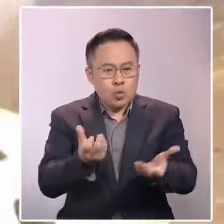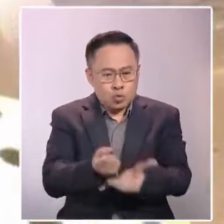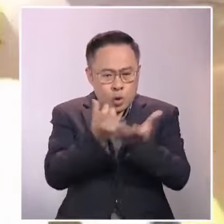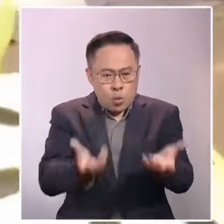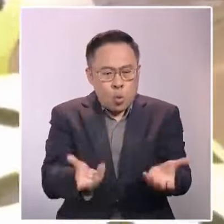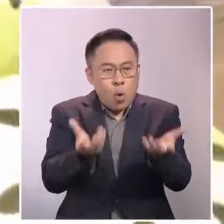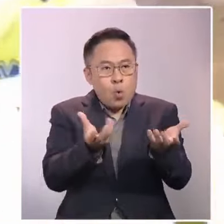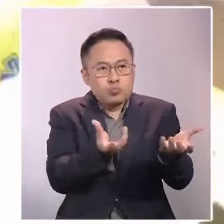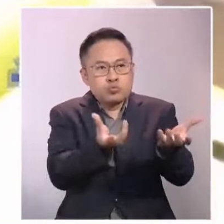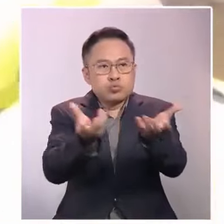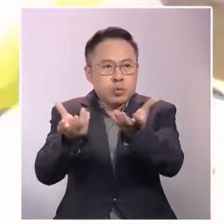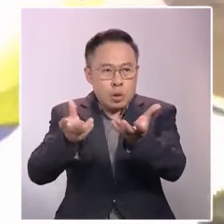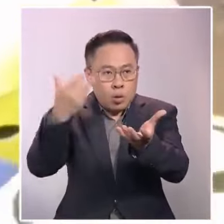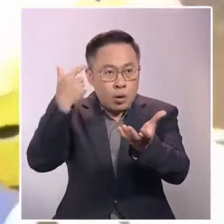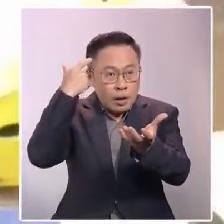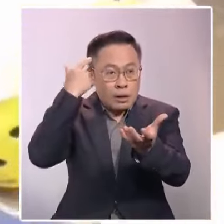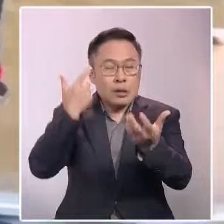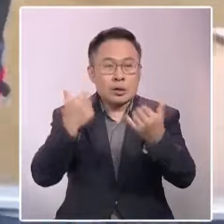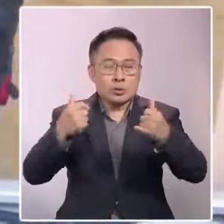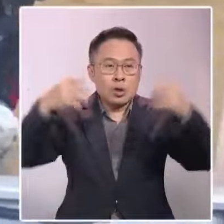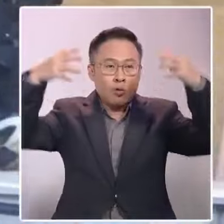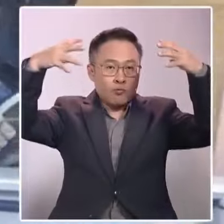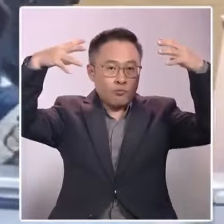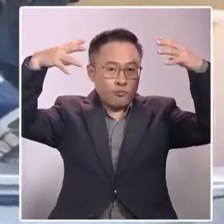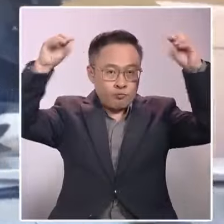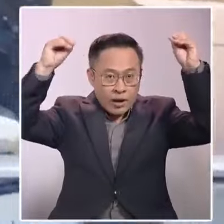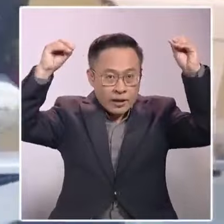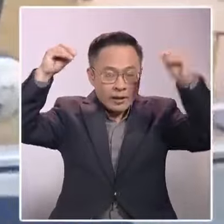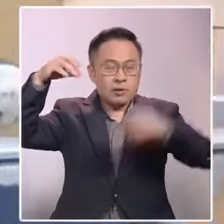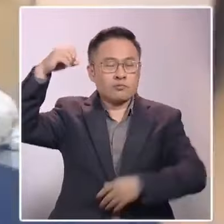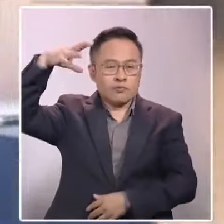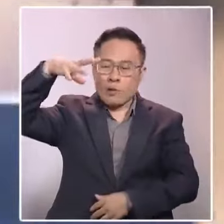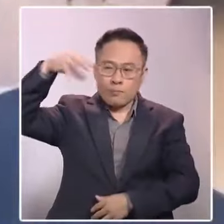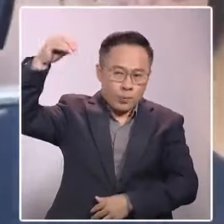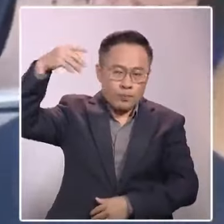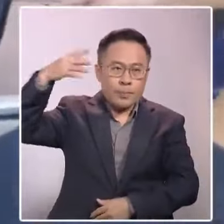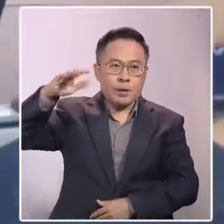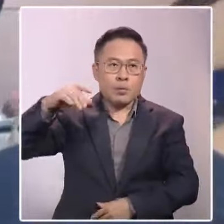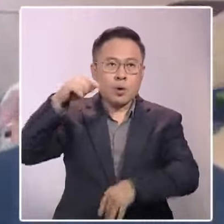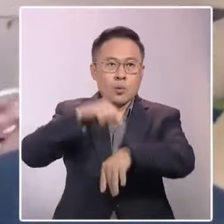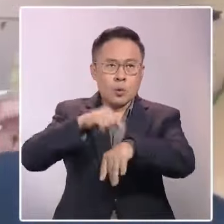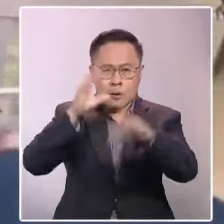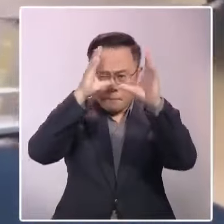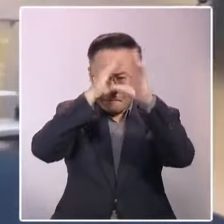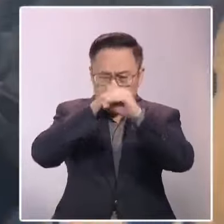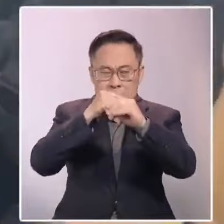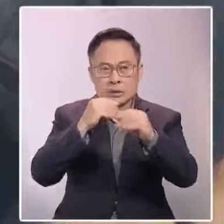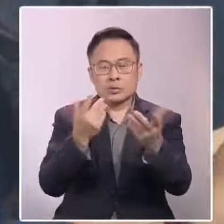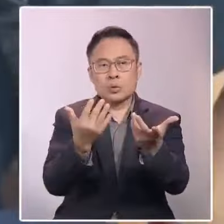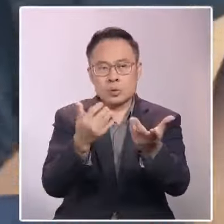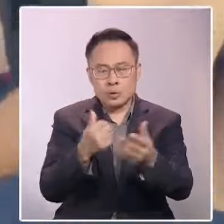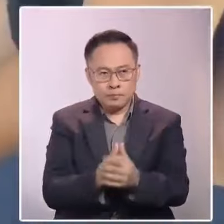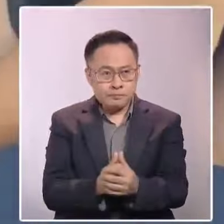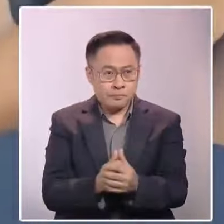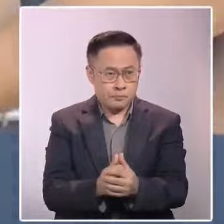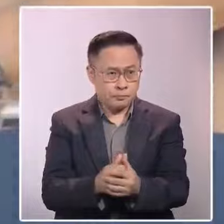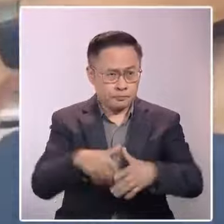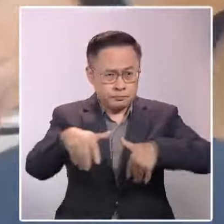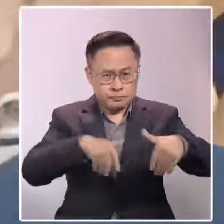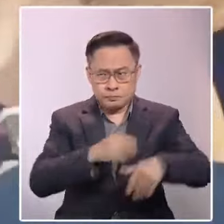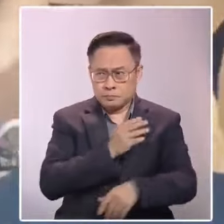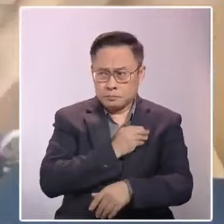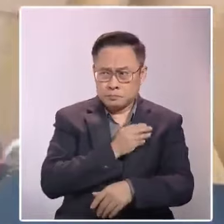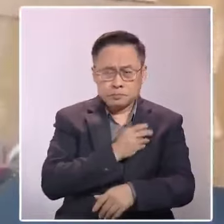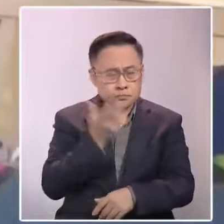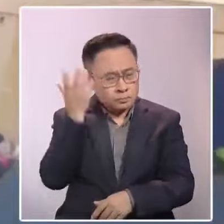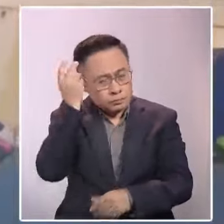อย่างยากลำบากแบบมืดๆนะครับโดยเฉพาะช่วงเวลากลางคืนตอนนี้เนี่ยกำลังรอการช่วยเหลือจากทางเจ้าหน้าที่ด้วยใจจดจ่ออย่างมี